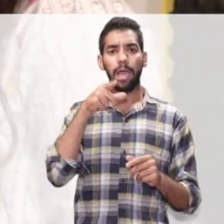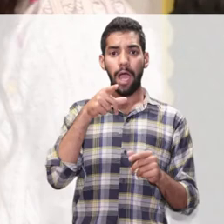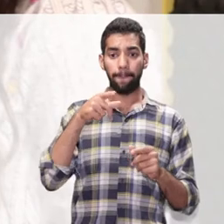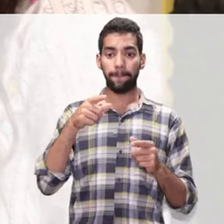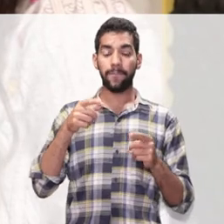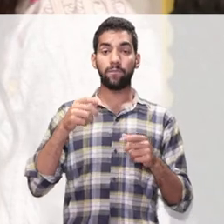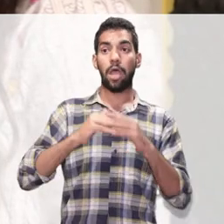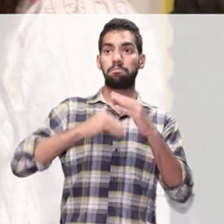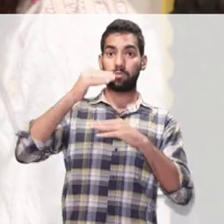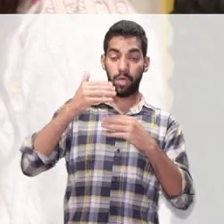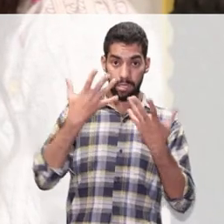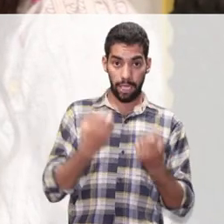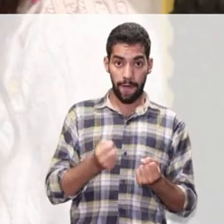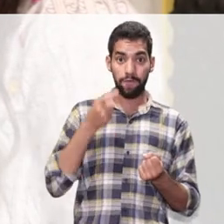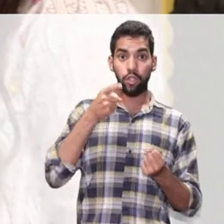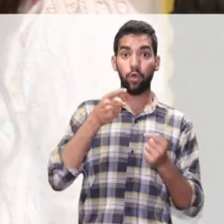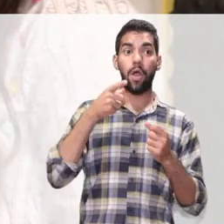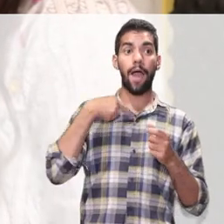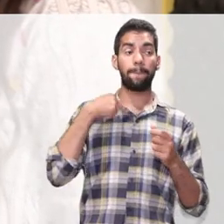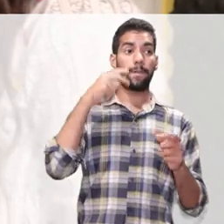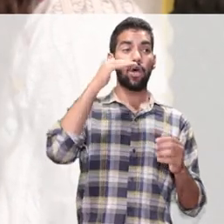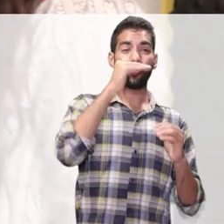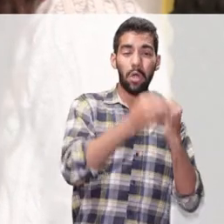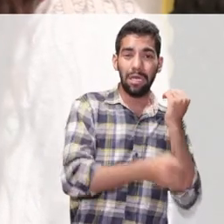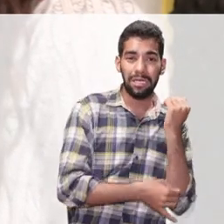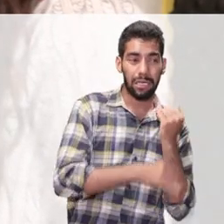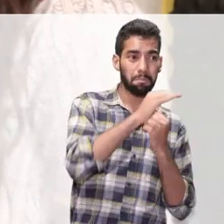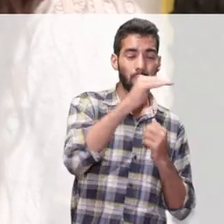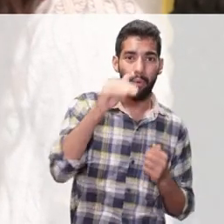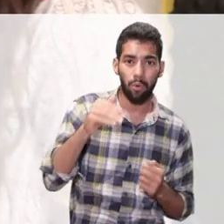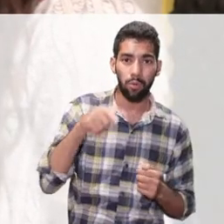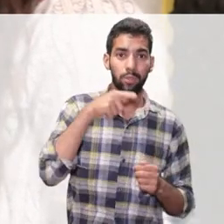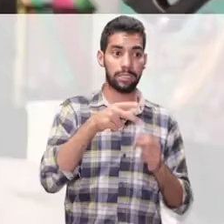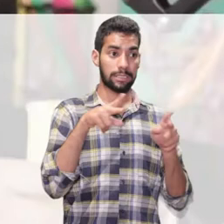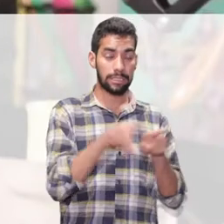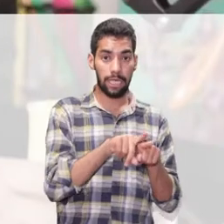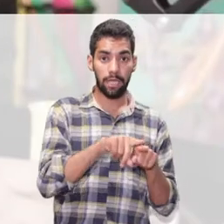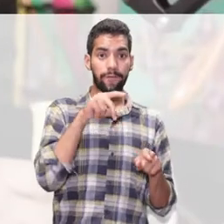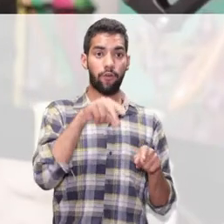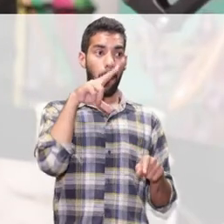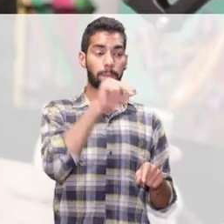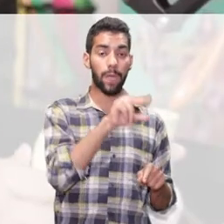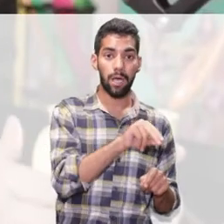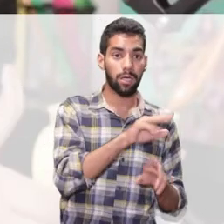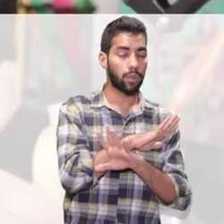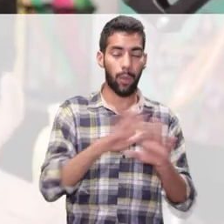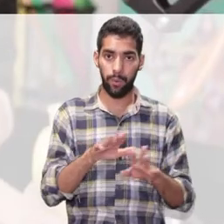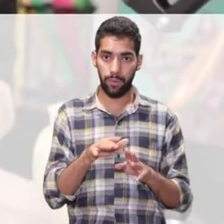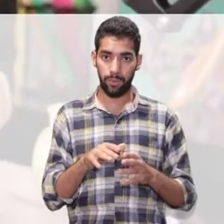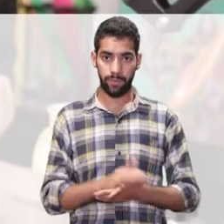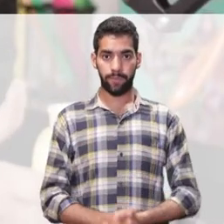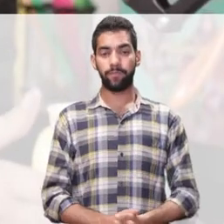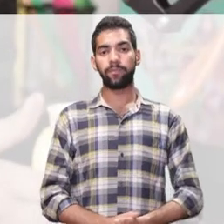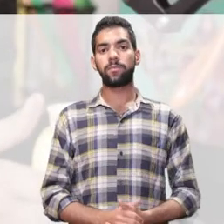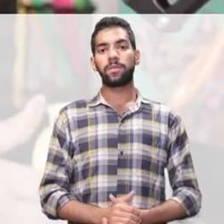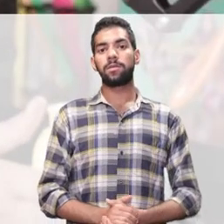आफ पावर में आकर आप किसी को नीचा दिखाते हैं किसी भी साथ जाती करते हैं तो आप यह ना समझें कि आपके वसा चीनी हो सकता नंगी पेट के बैंक